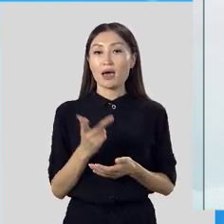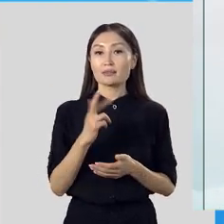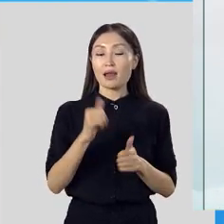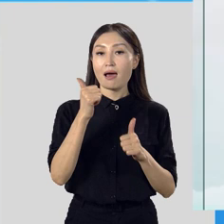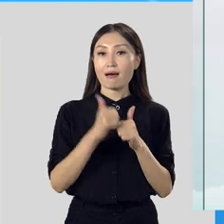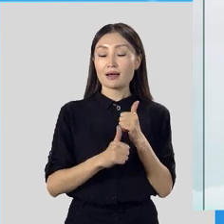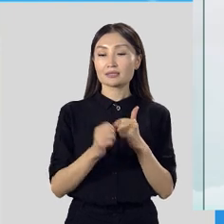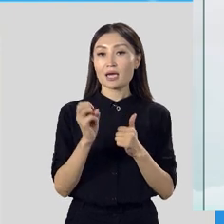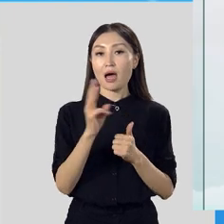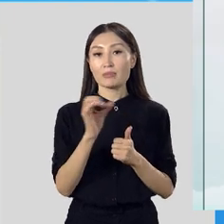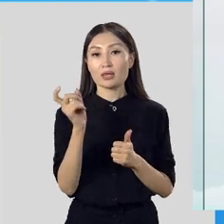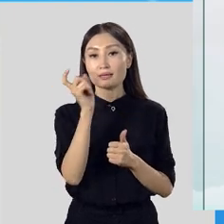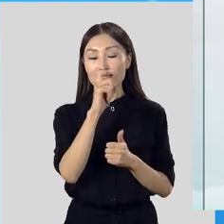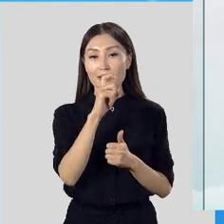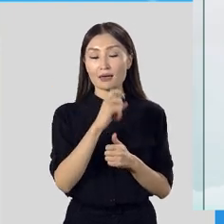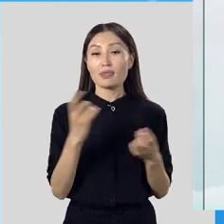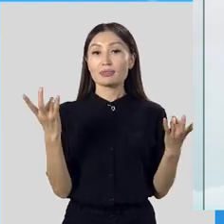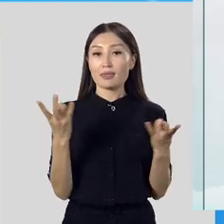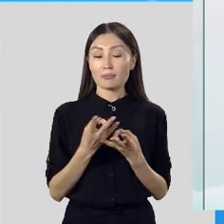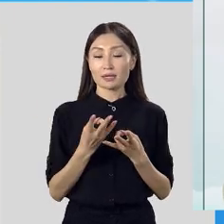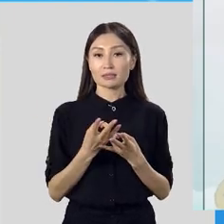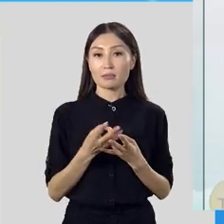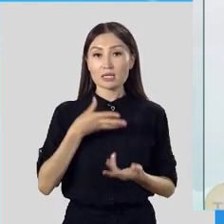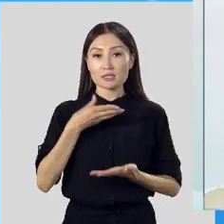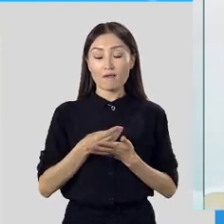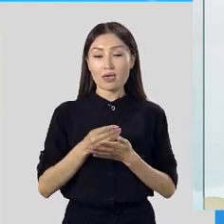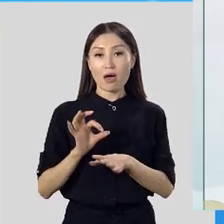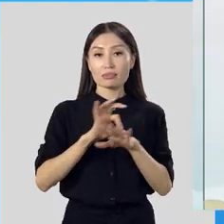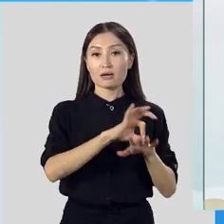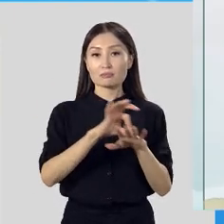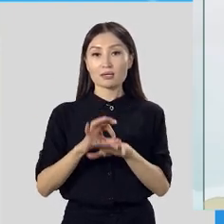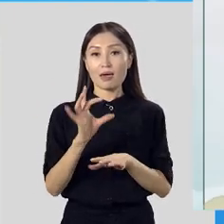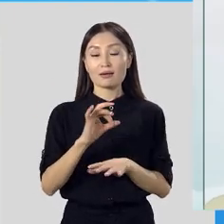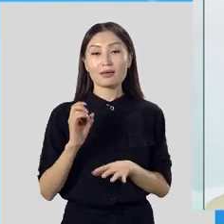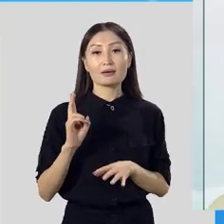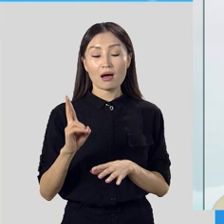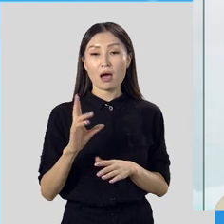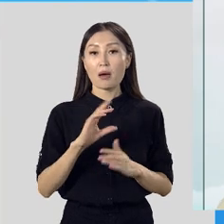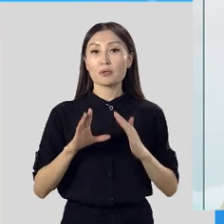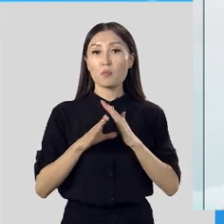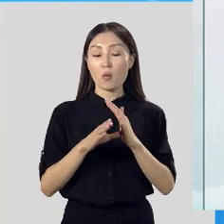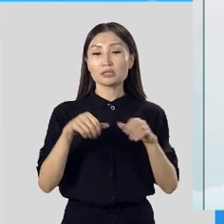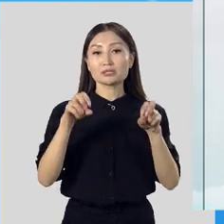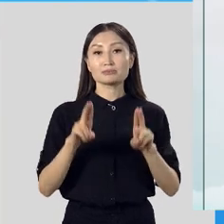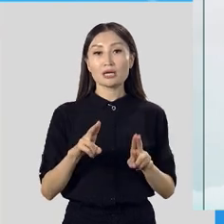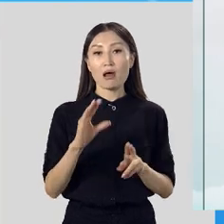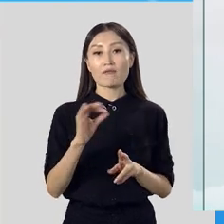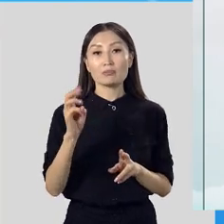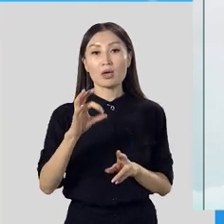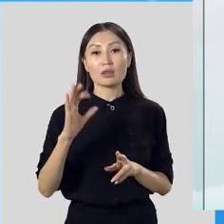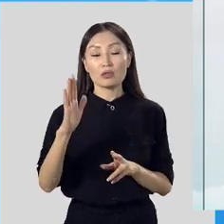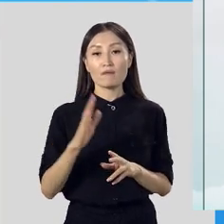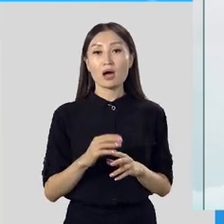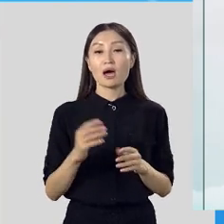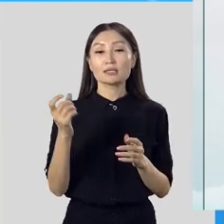Для каждой аминокислоты необходима своя транспортная РНК. При помощи специальных ферментов